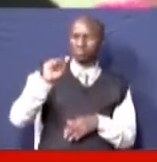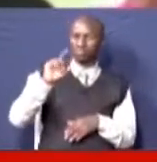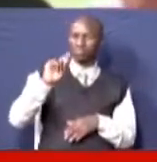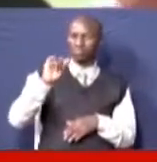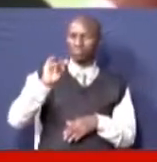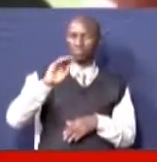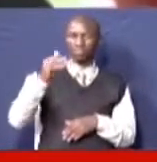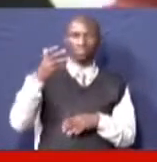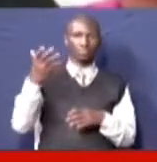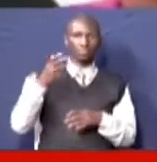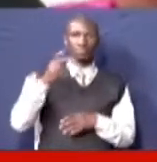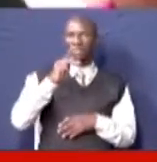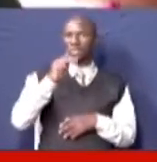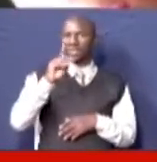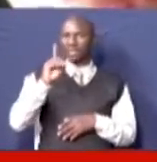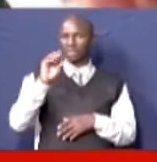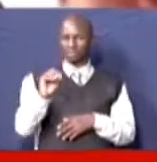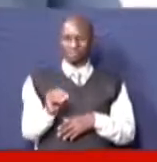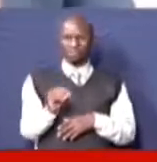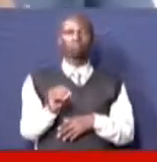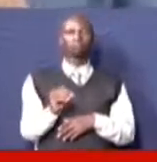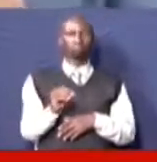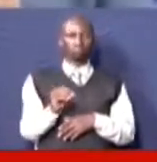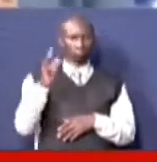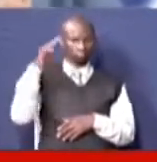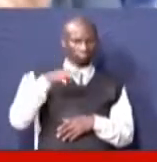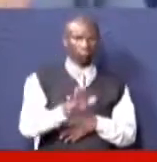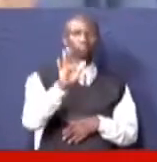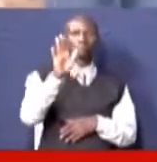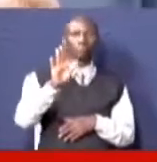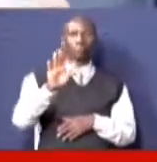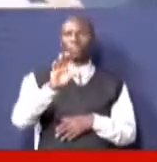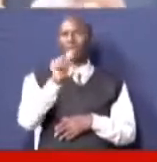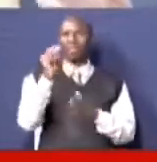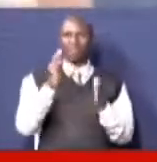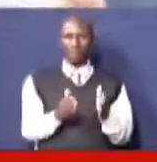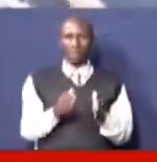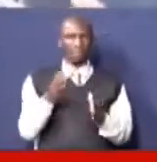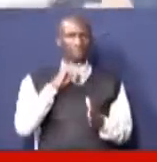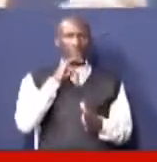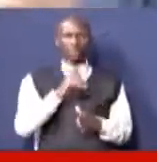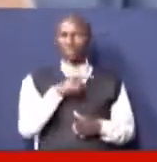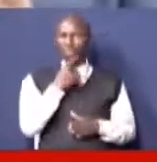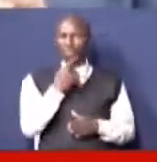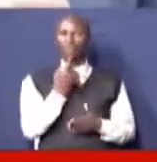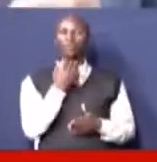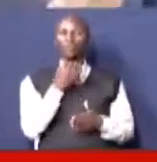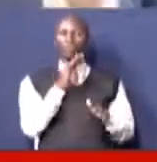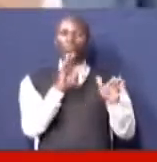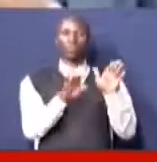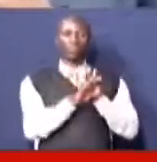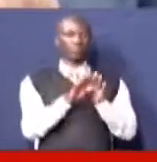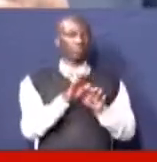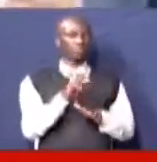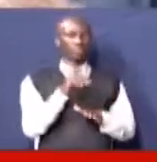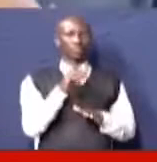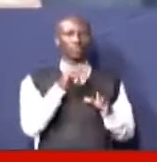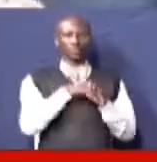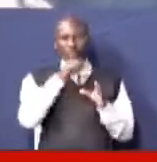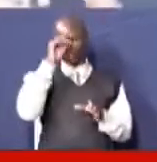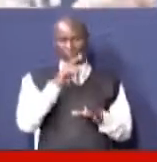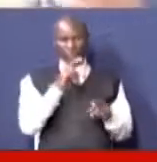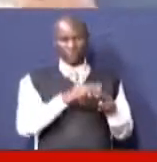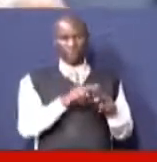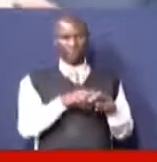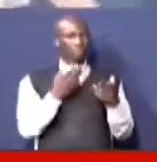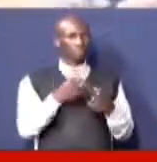osab kaunti ni ya Kangundo, chathini chama dhiko ma Alex Mbali, na ula ni mwana wa ula wendeketheti atu ikemunini wa kia kivila ni chao governor